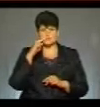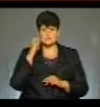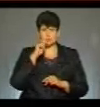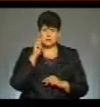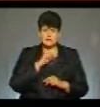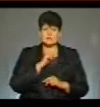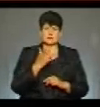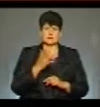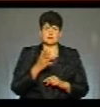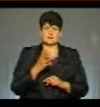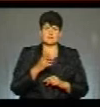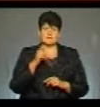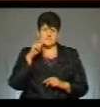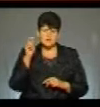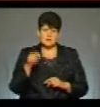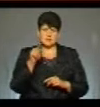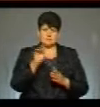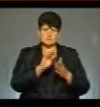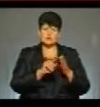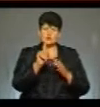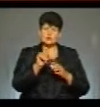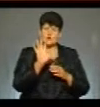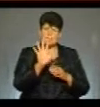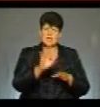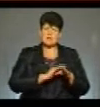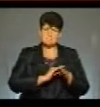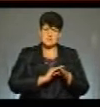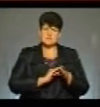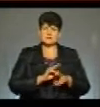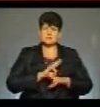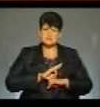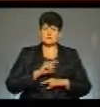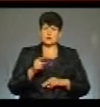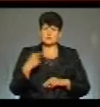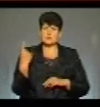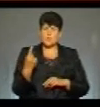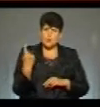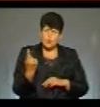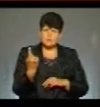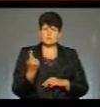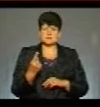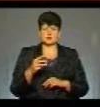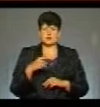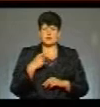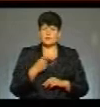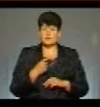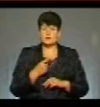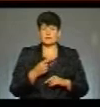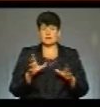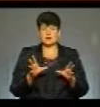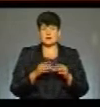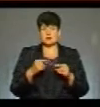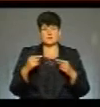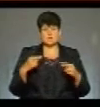викарбовані 105 прізвищ загиблих бійців з Тернопільської області, повідомила мати загиблого Андрія Питака Мирослава Питак. Вона разом